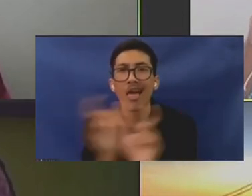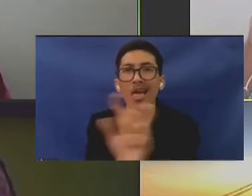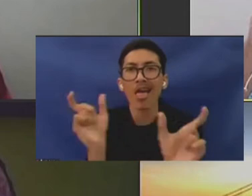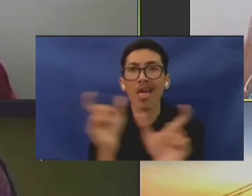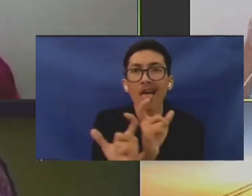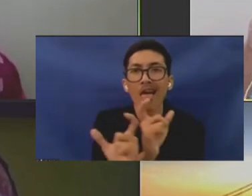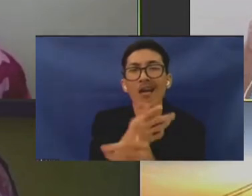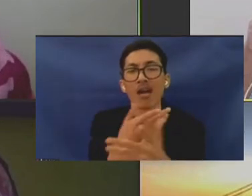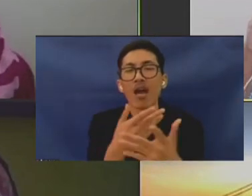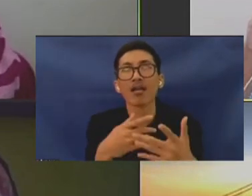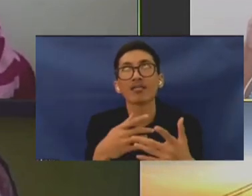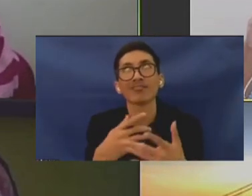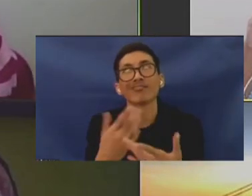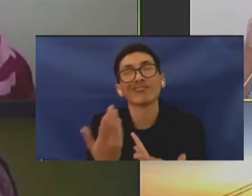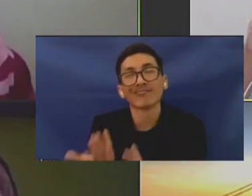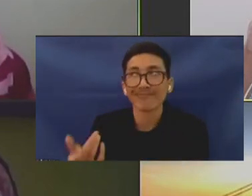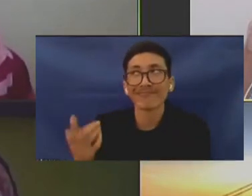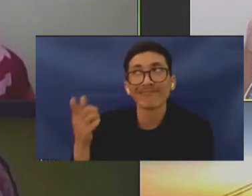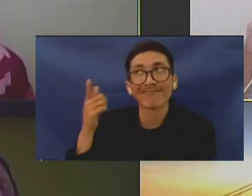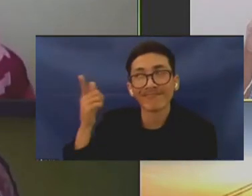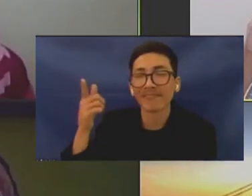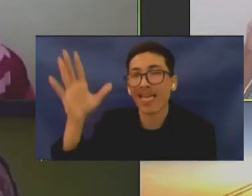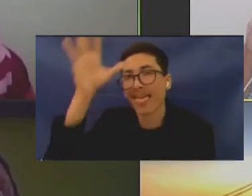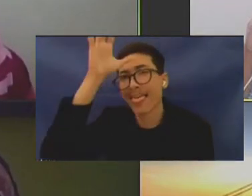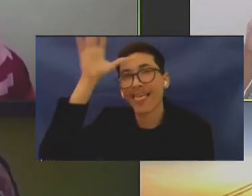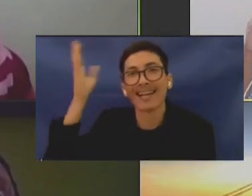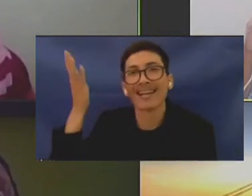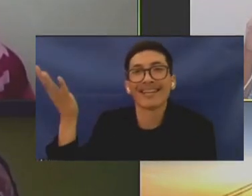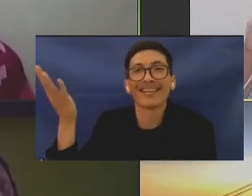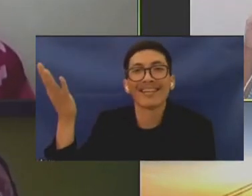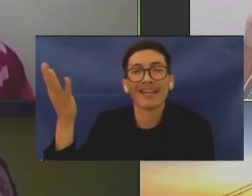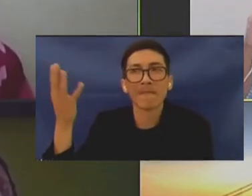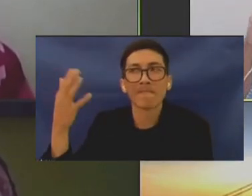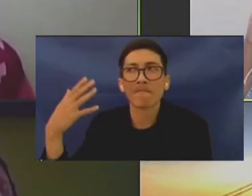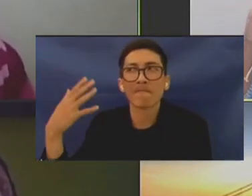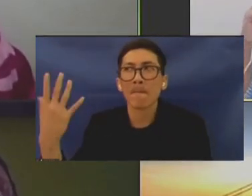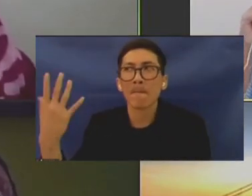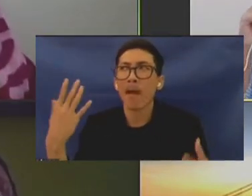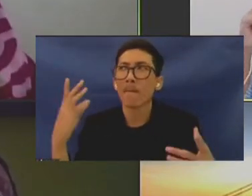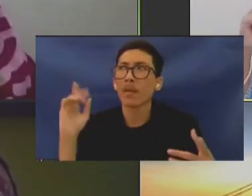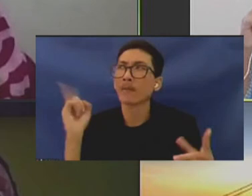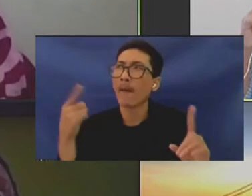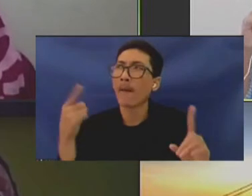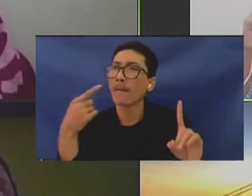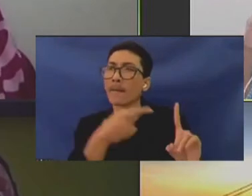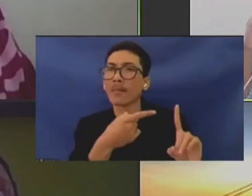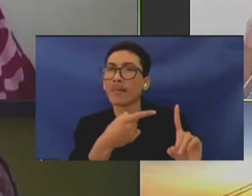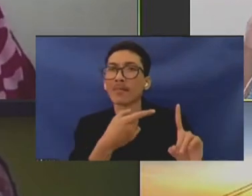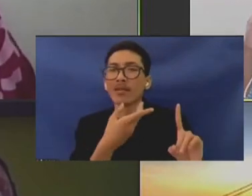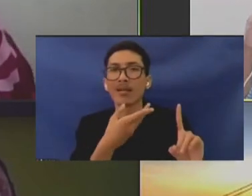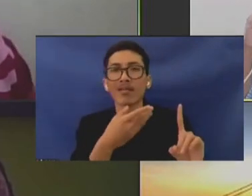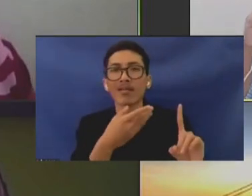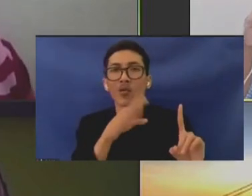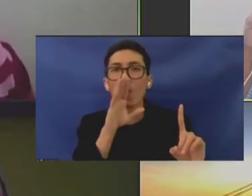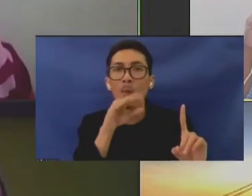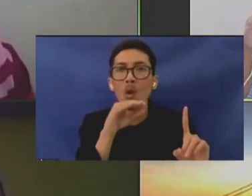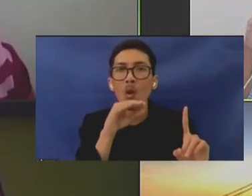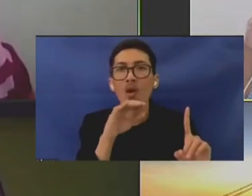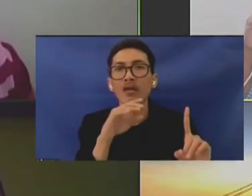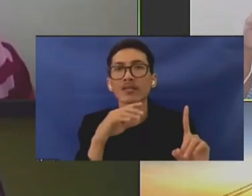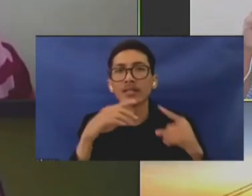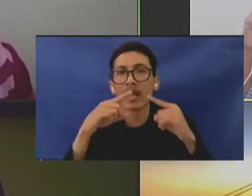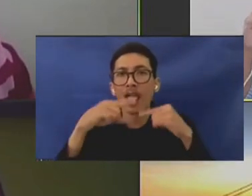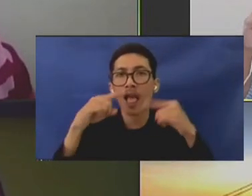itu gitu. Kenapa mereka berbicaranya tidak bagus gitu ya? Bagaimana mereka tulisannya terbalik-balik gitu ya?